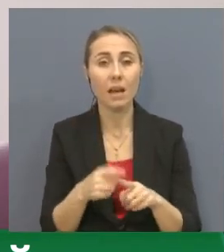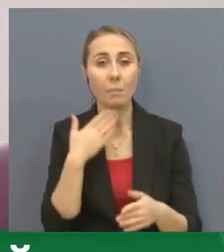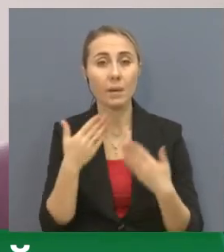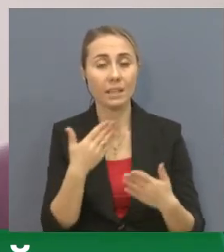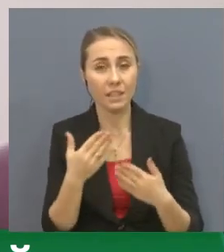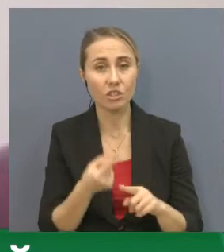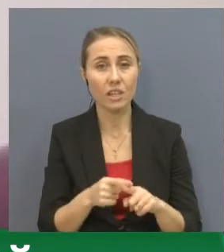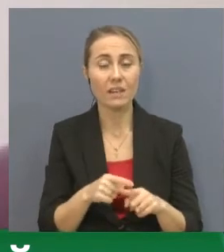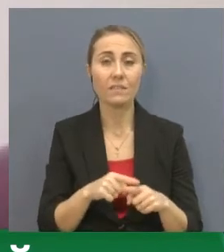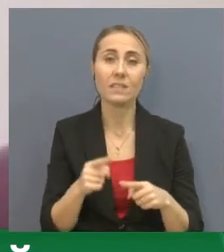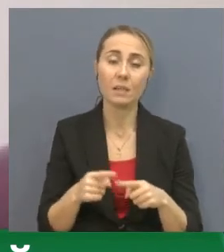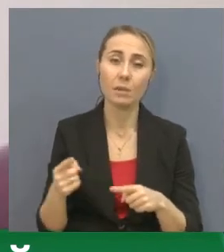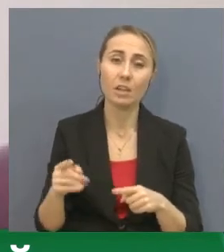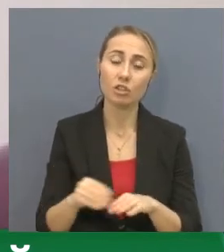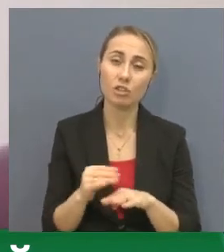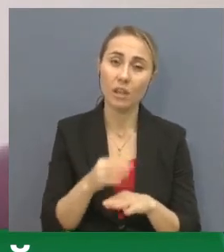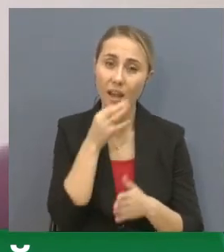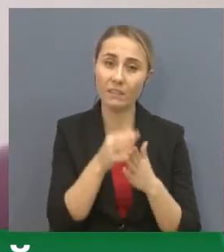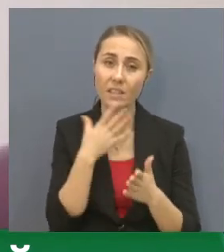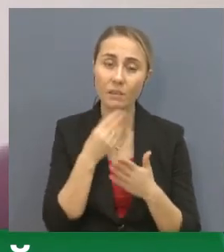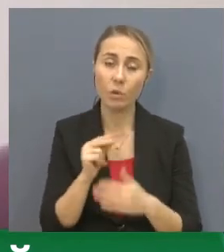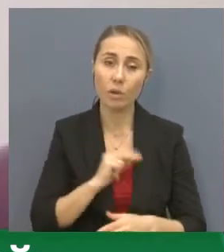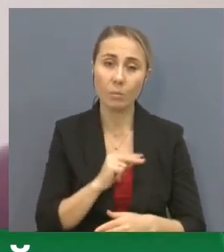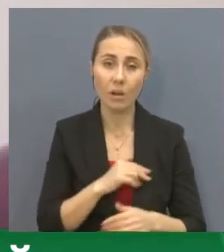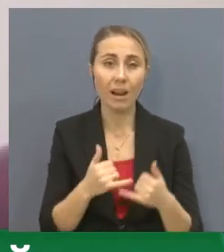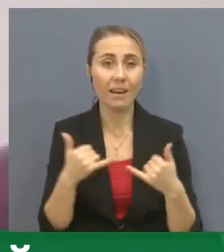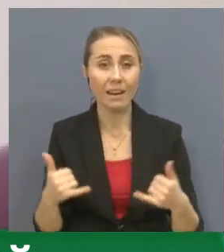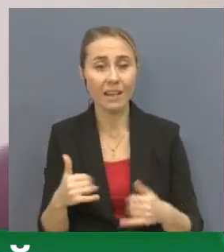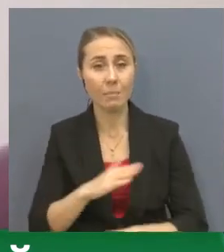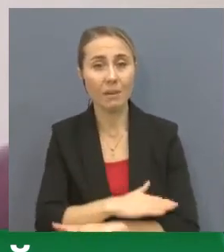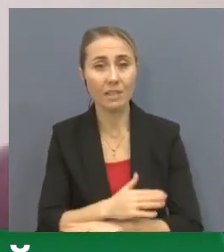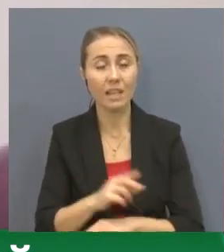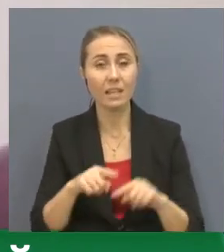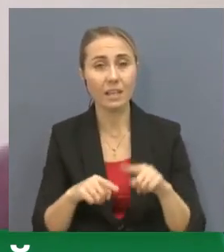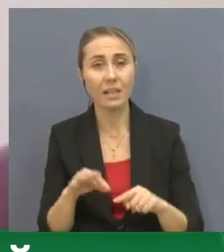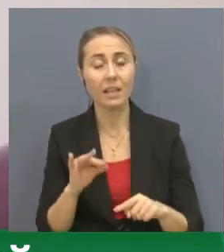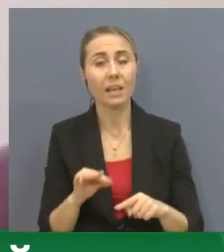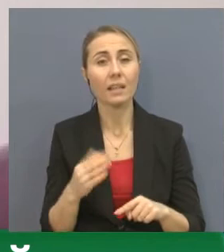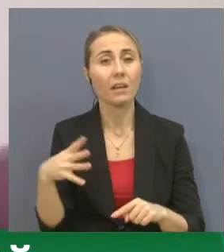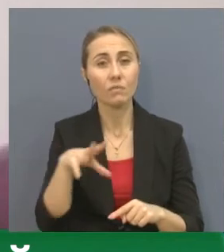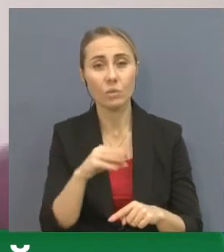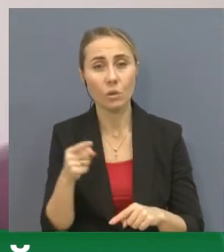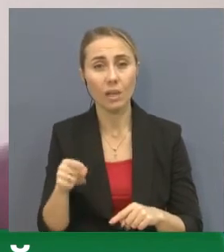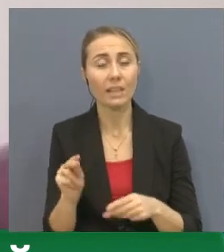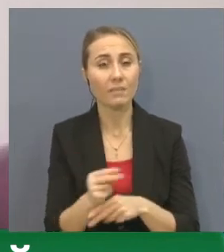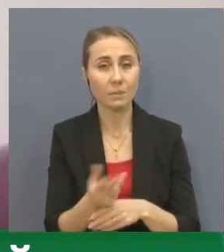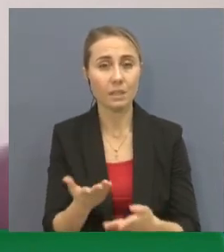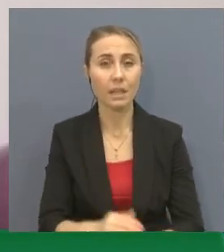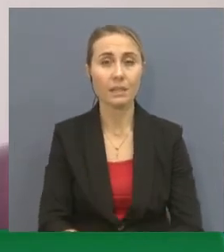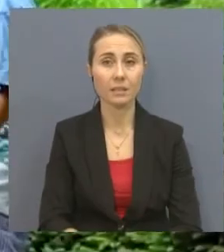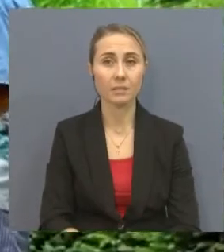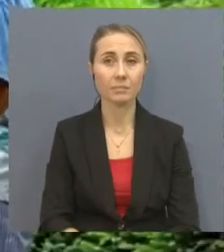взаимоотношения женой ответственность за свою работу линия поведения с родственниками родителями все это воспитание